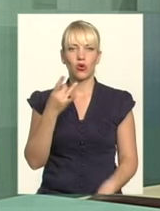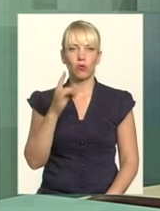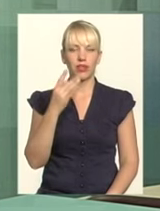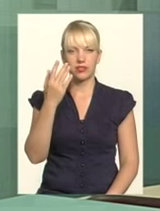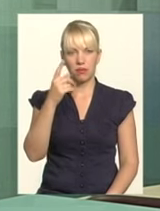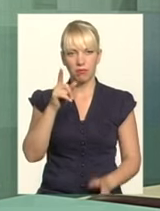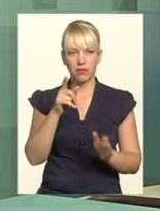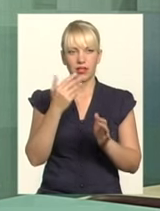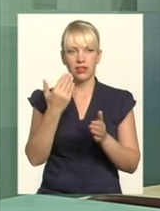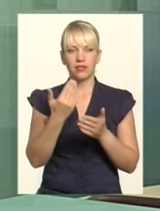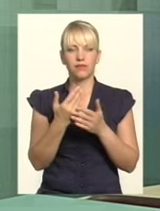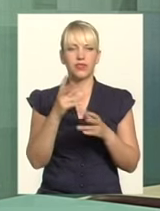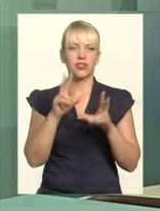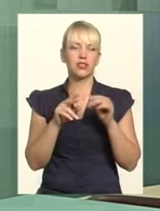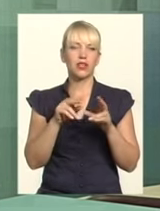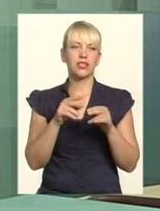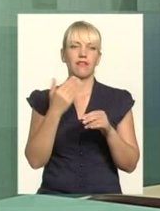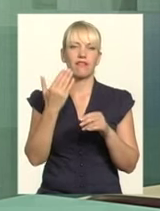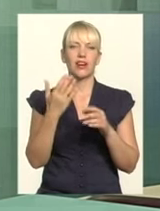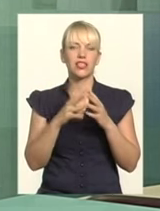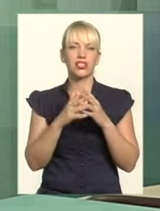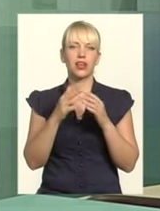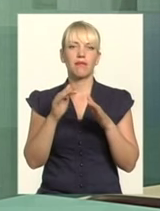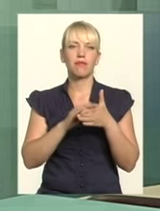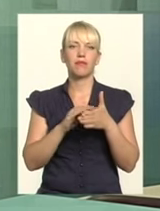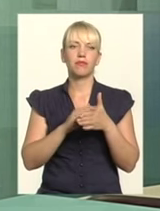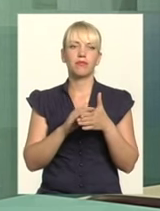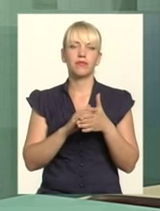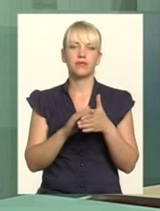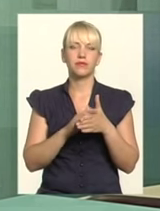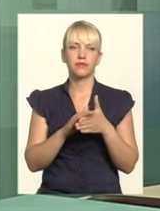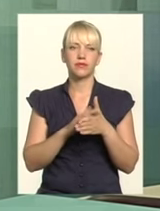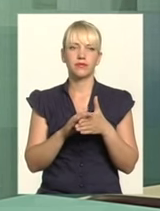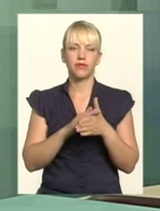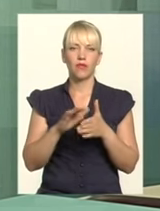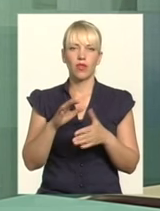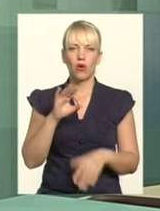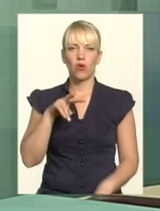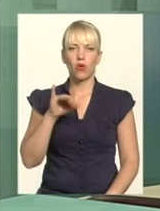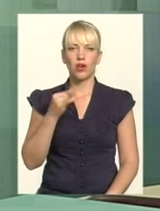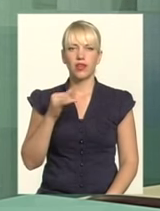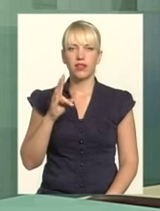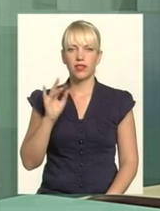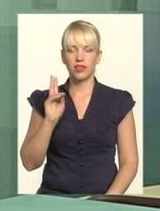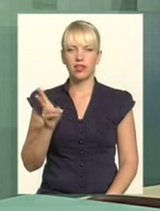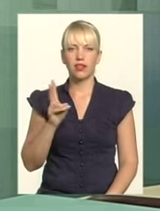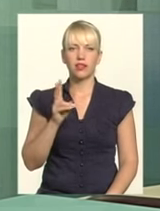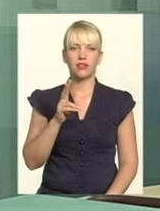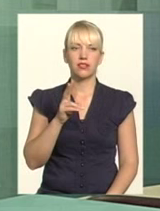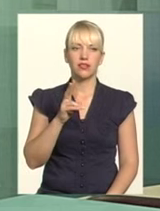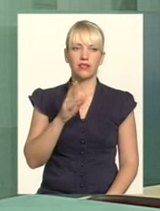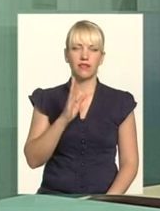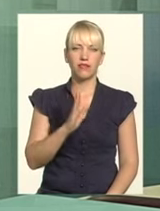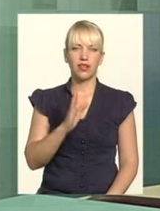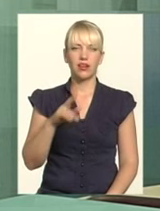1233 рублі. Менше 1710. Да, назвіть, будь ласка, ваше прізвище. Олійник Віра Дмитрівна. Олійник